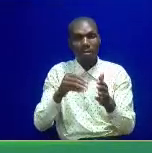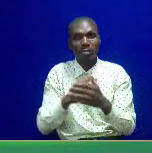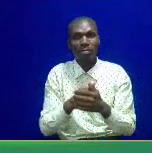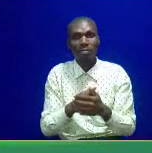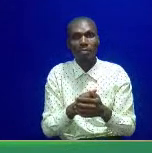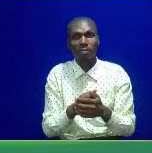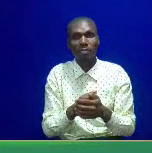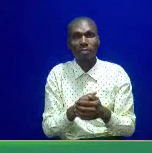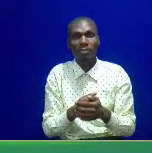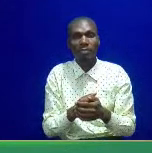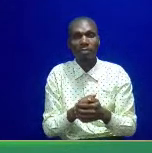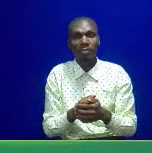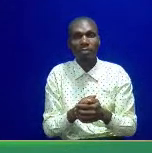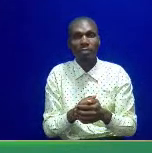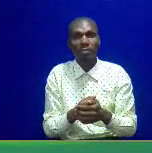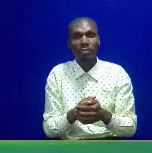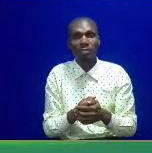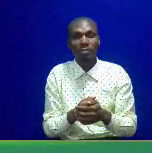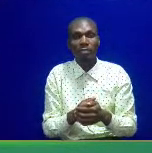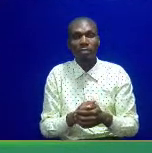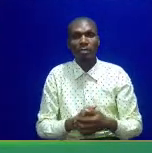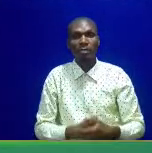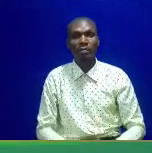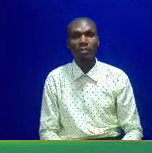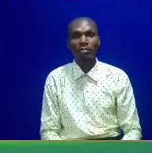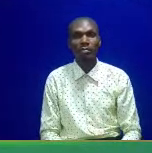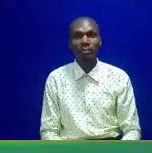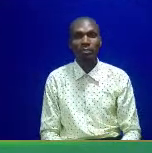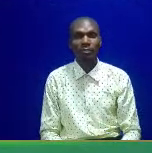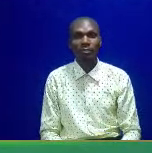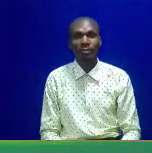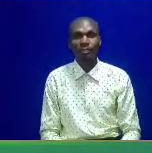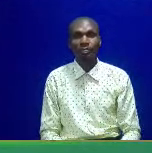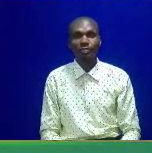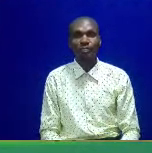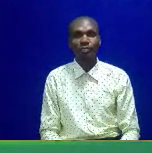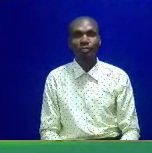ante alkoiki, yu wako kutumushimio. Kuruwa sama gacho